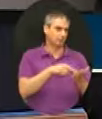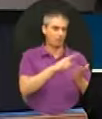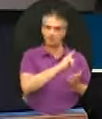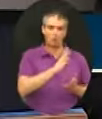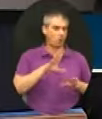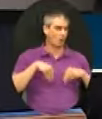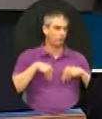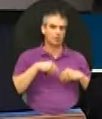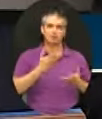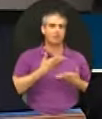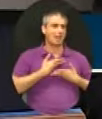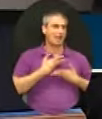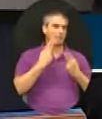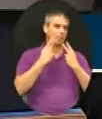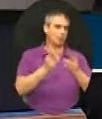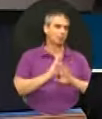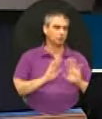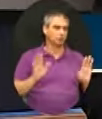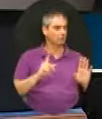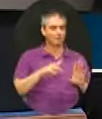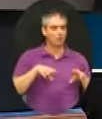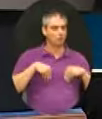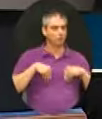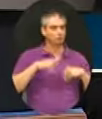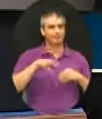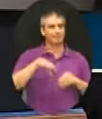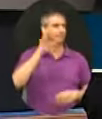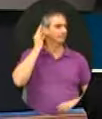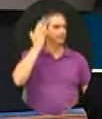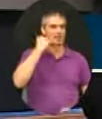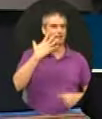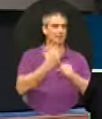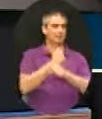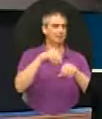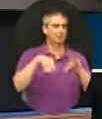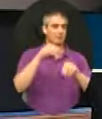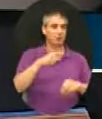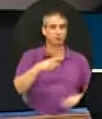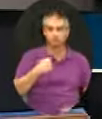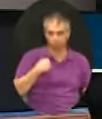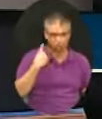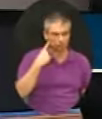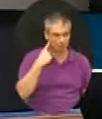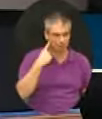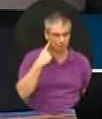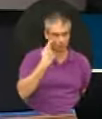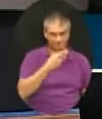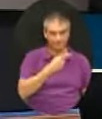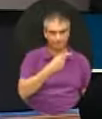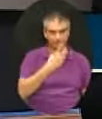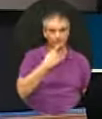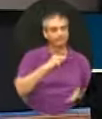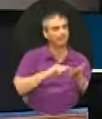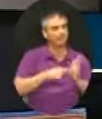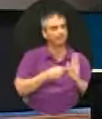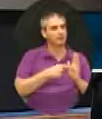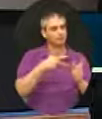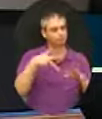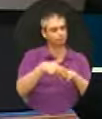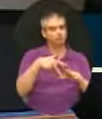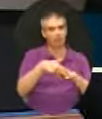לא יקבלו ולא לא ישלימו עם בחירתה של הילרי קלינטון. כן, אנחנו שמענו קודם כל על הכוונה